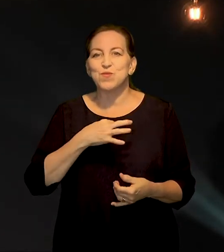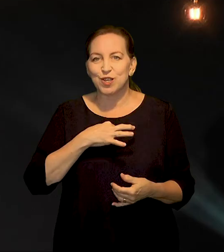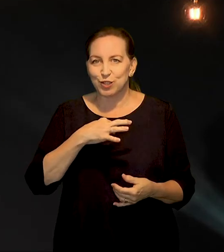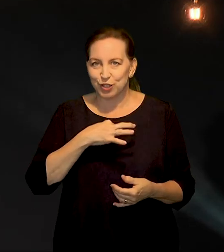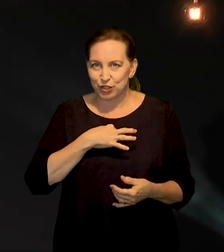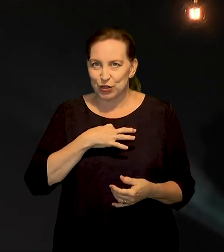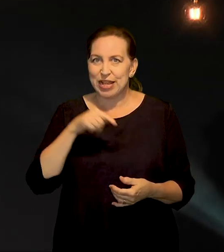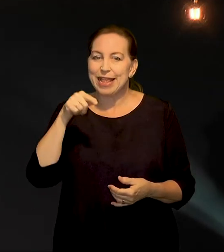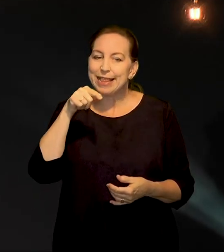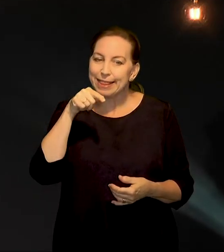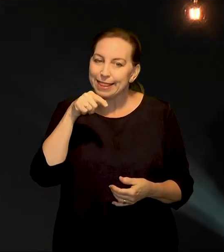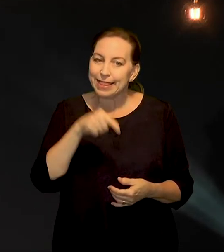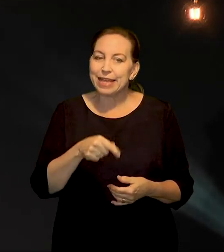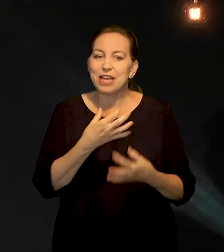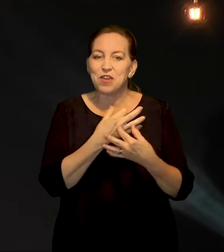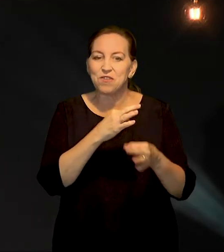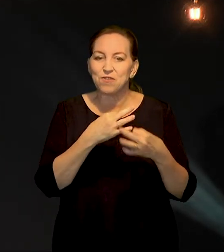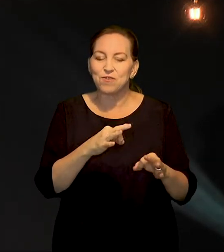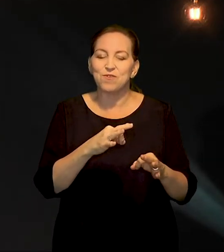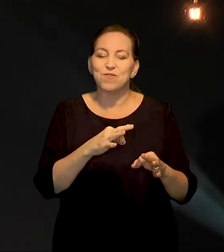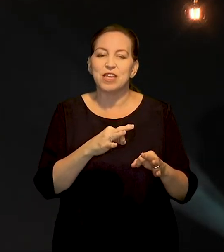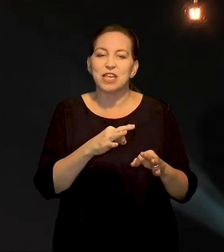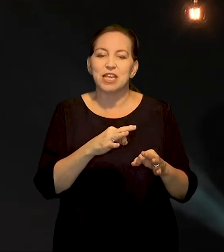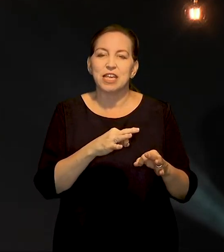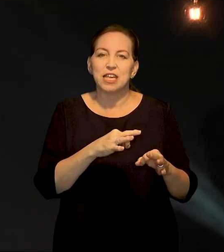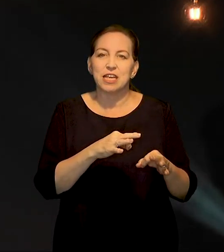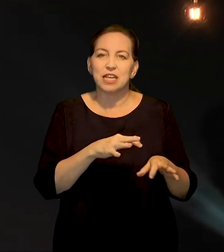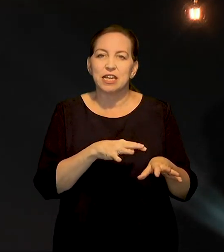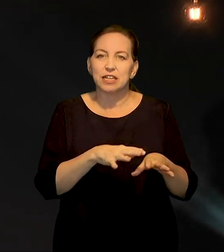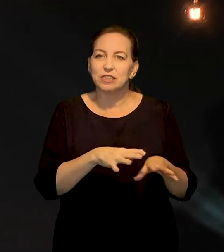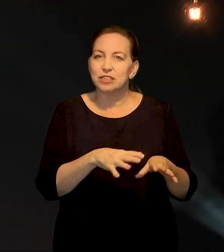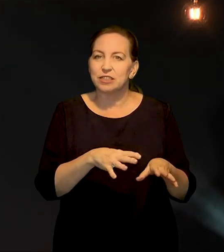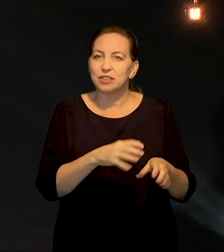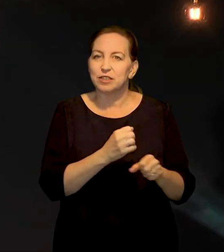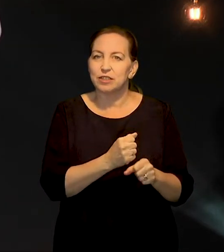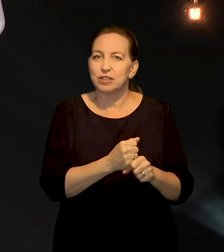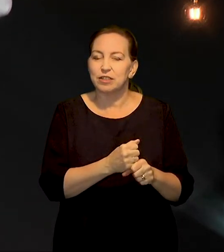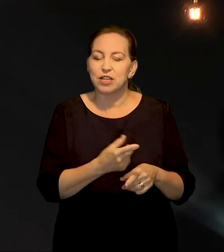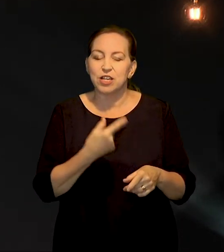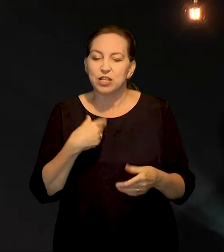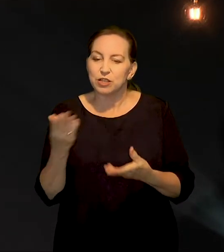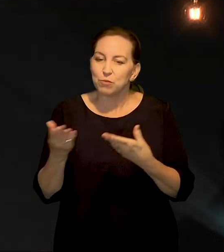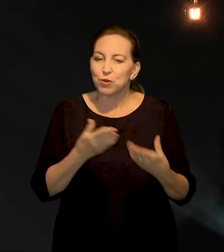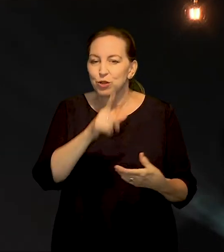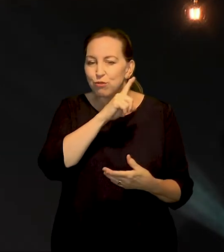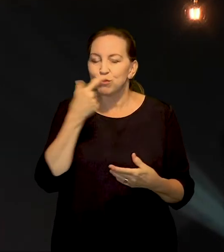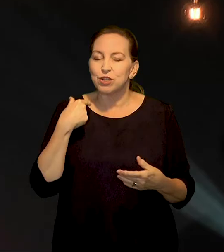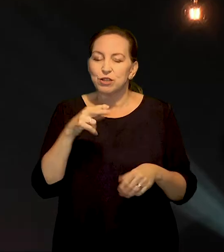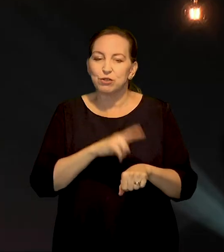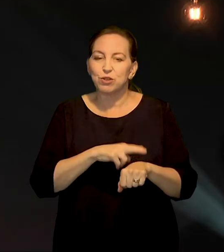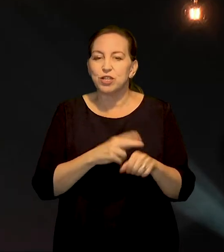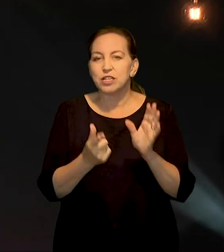powodu. Oni go nie znali. Oni nie rozumieli. I tutaj pojawia się ciekawe zagadnienie,